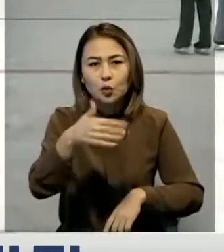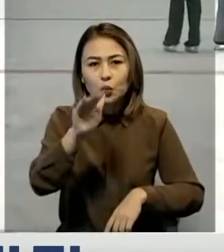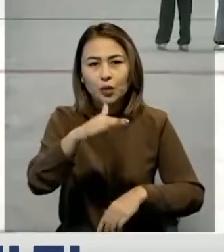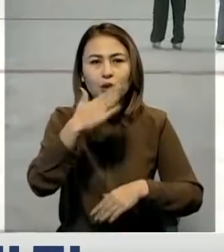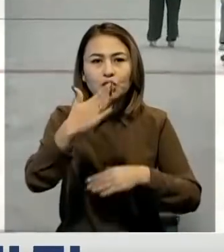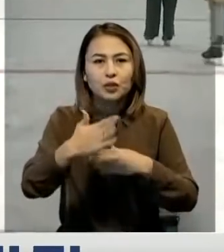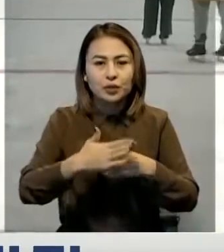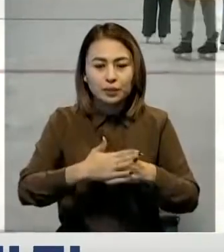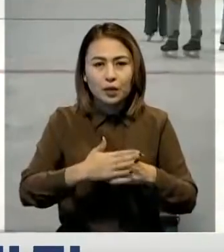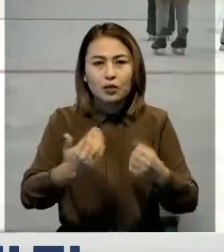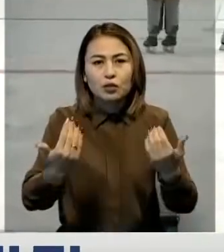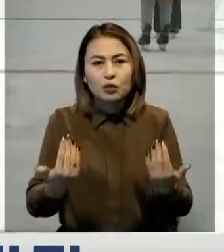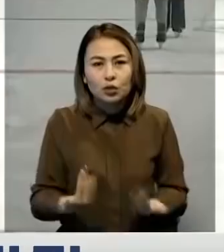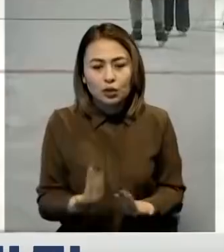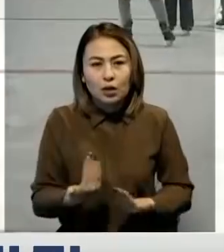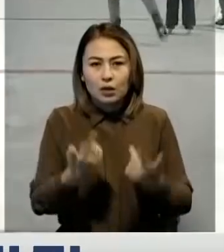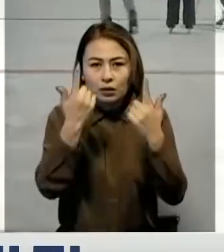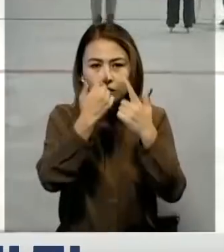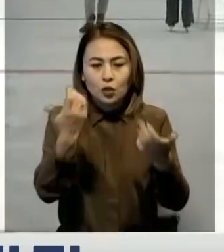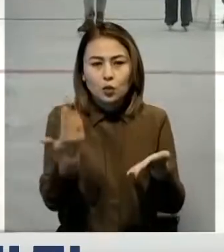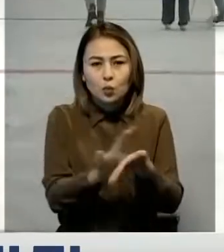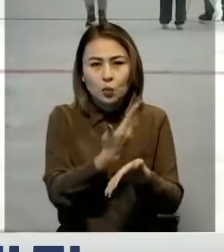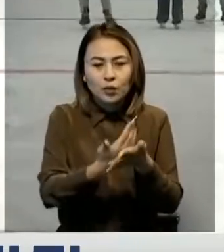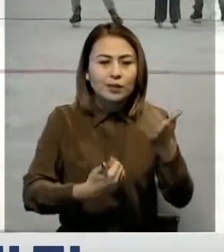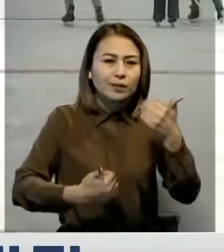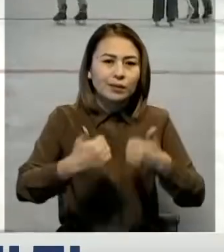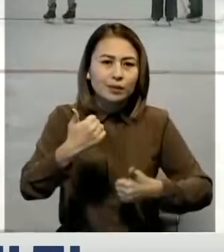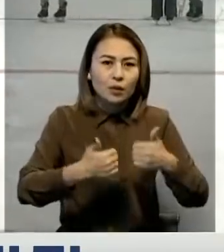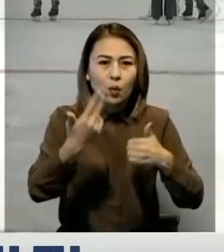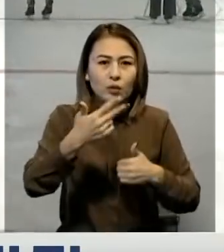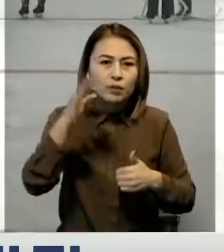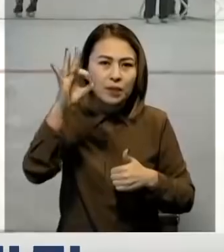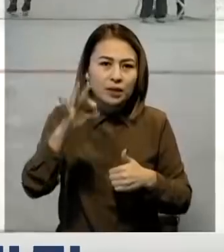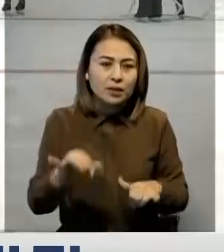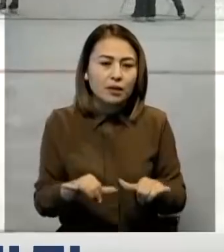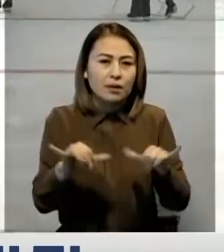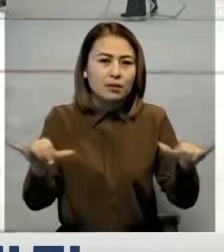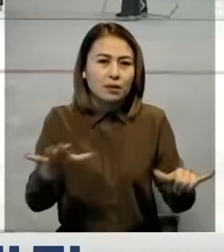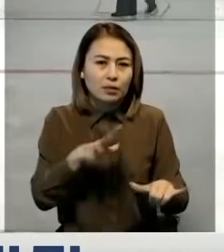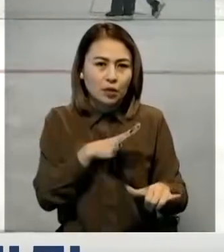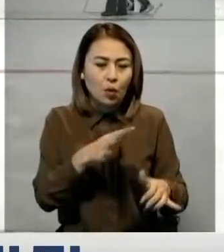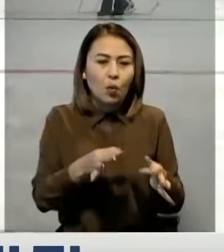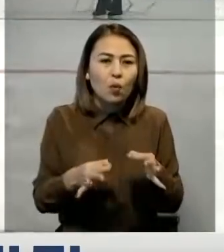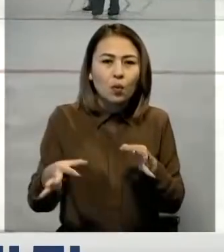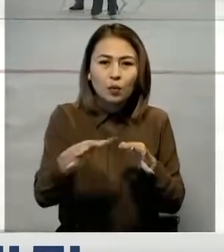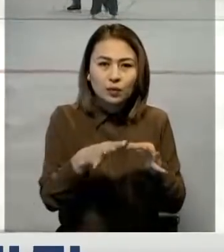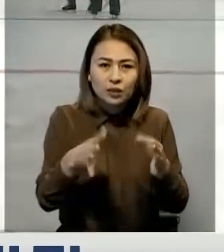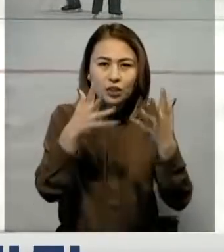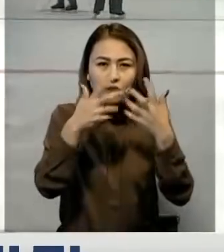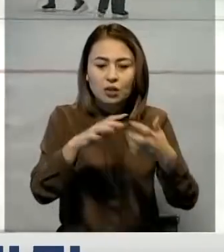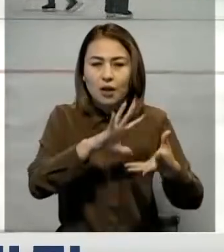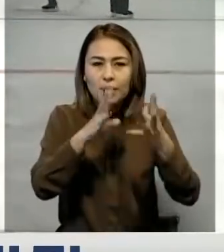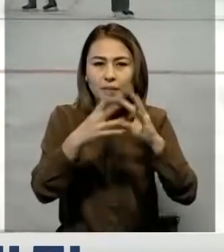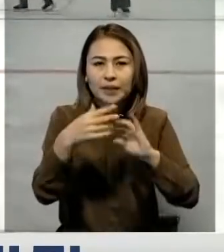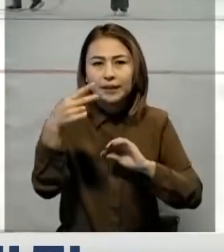жетіп, тұрғындардың бұқаралық спортпен айналысу деңгейі 30%-ден асқан. Облыста жалпы